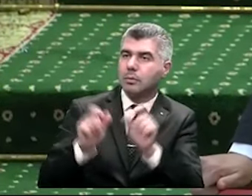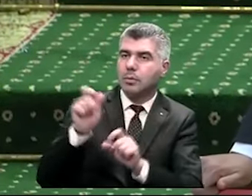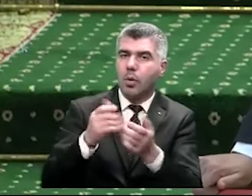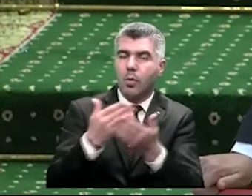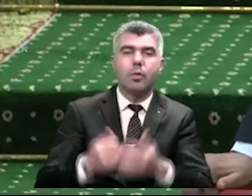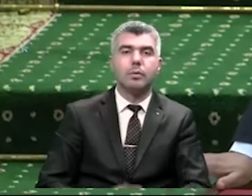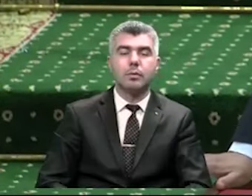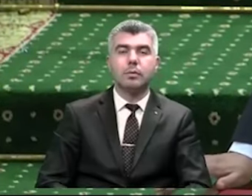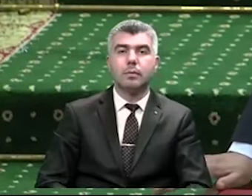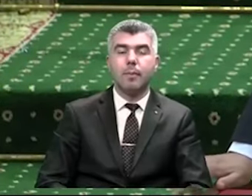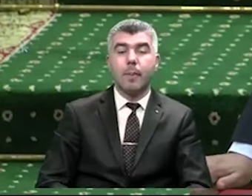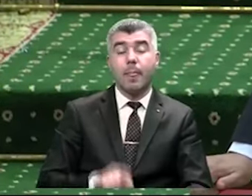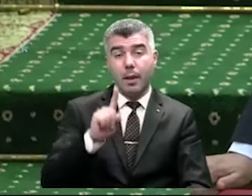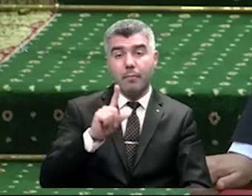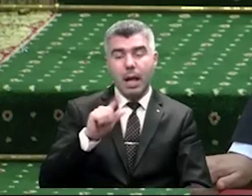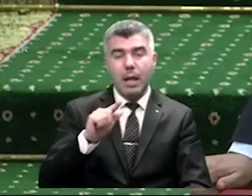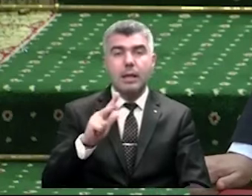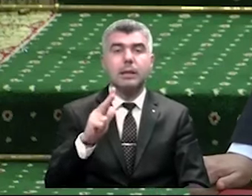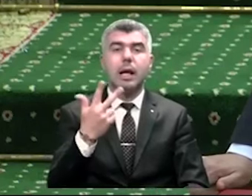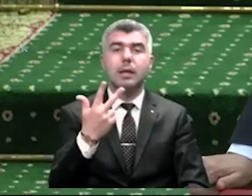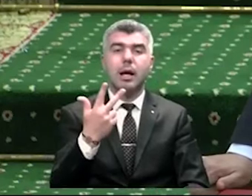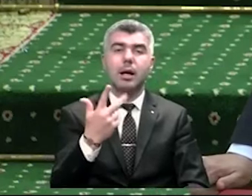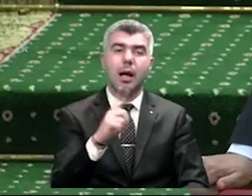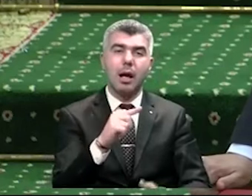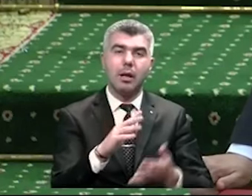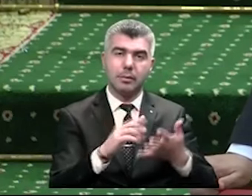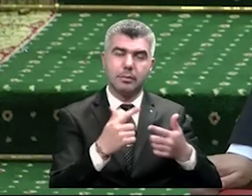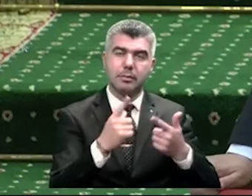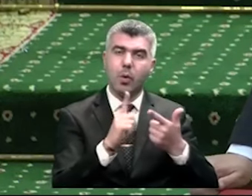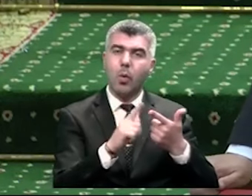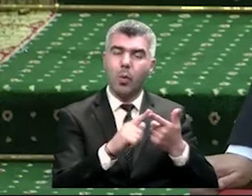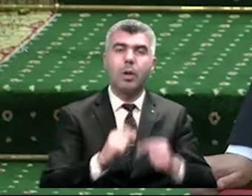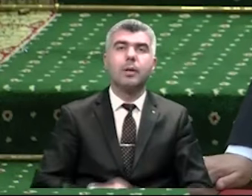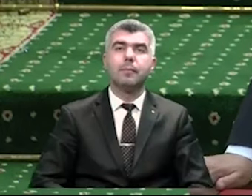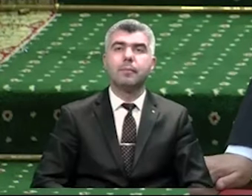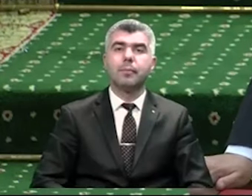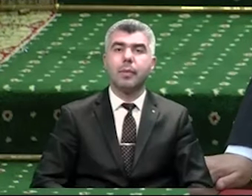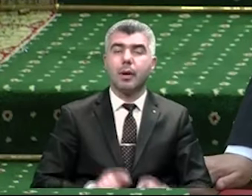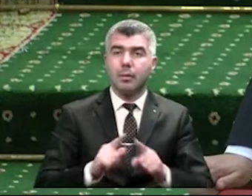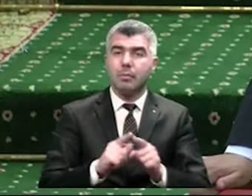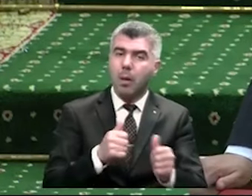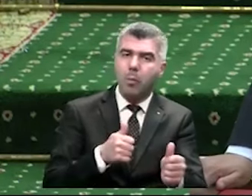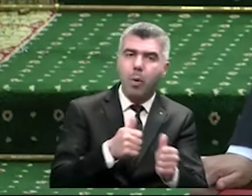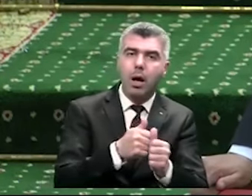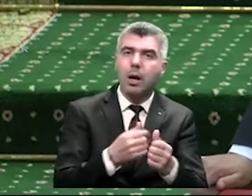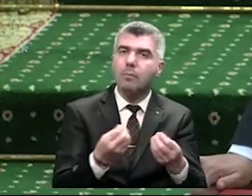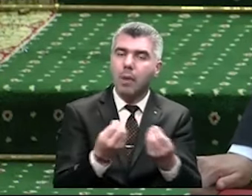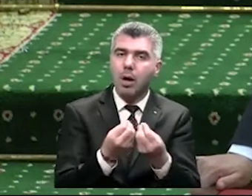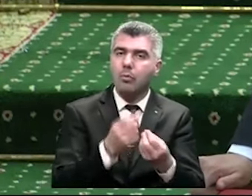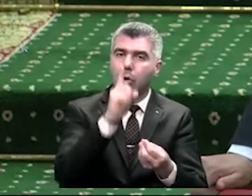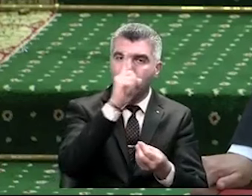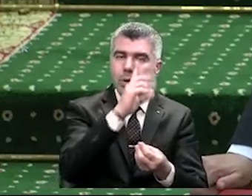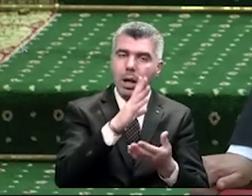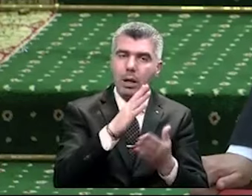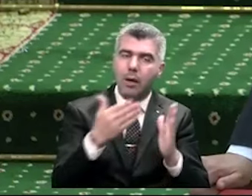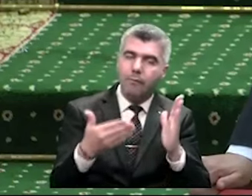فقط بغيت نرجع لثلاثه ديال النقط اللي تفضلت بها النقطه الاولى ان المقاربه فحنا سن واكبها بحال اللي قلت تمنى ان شاء الله من